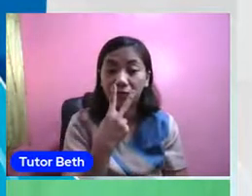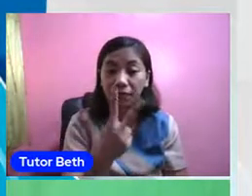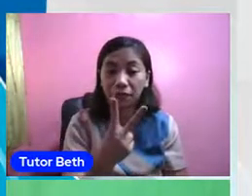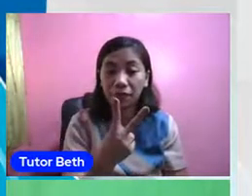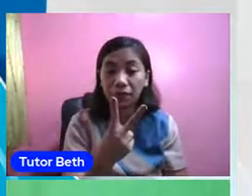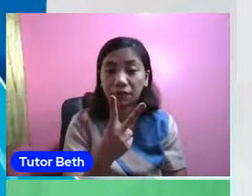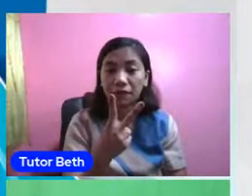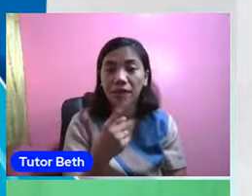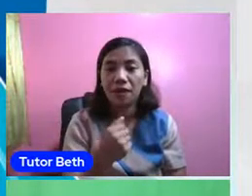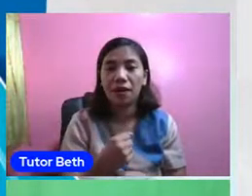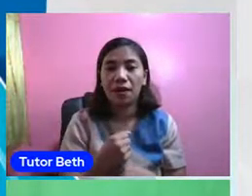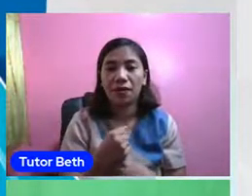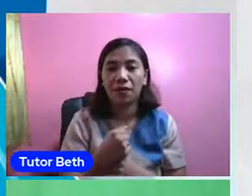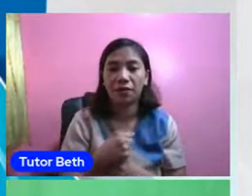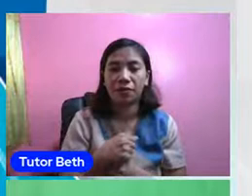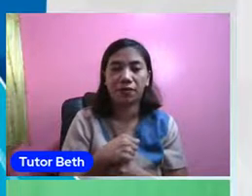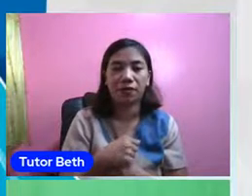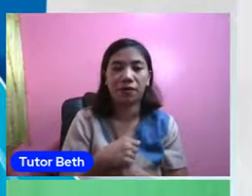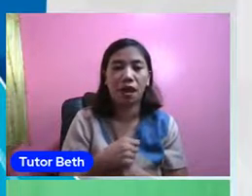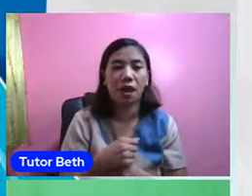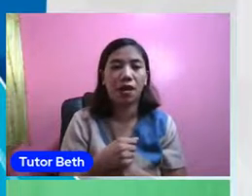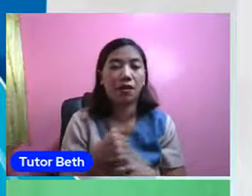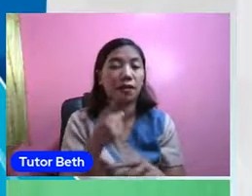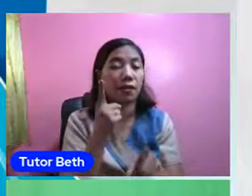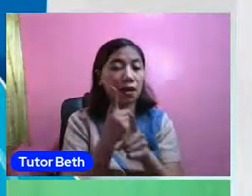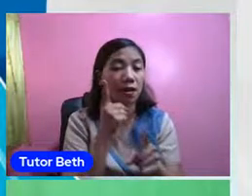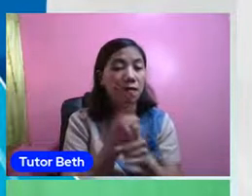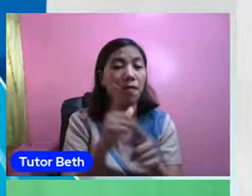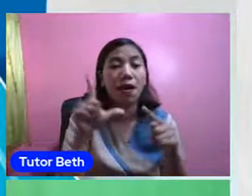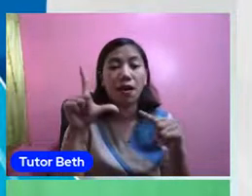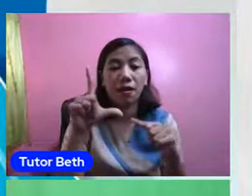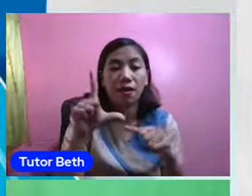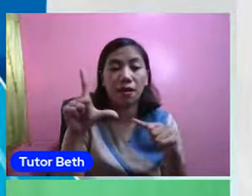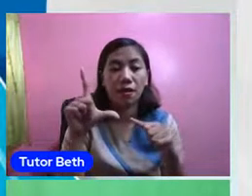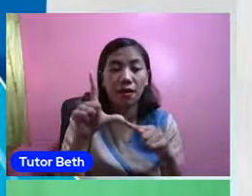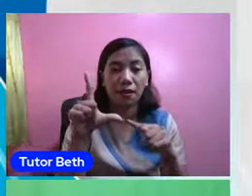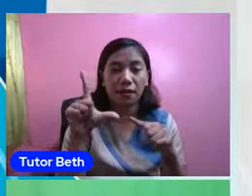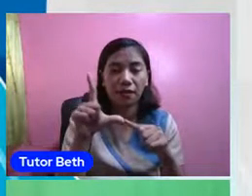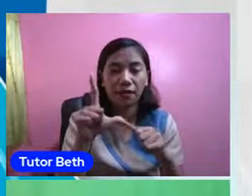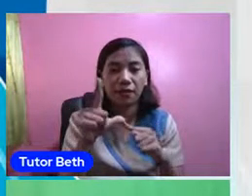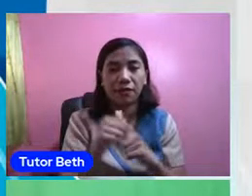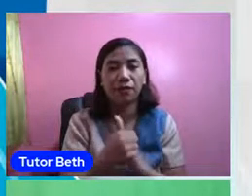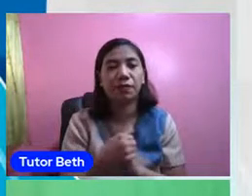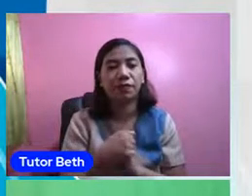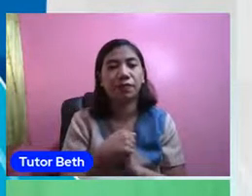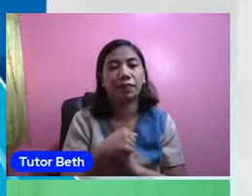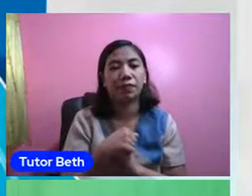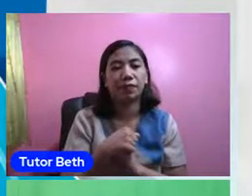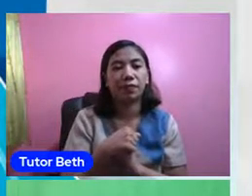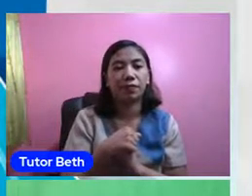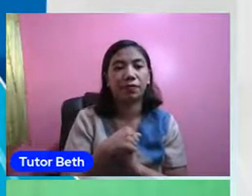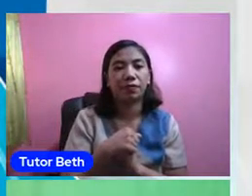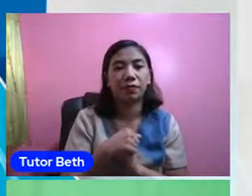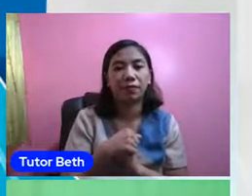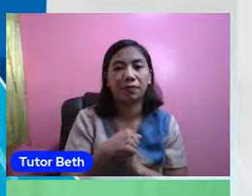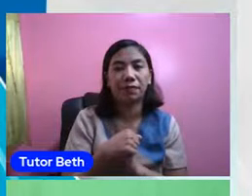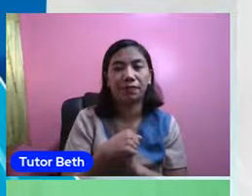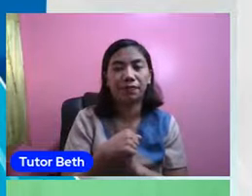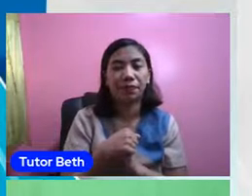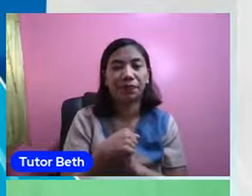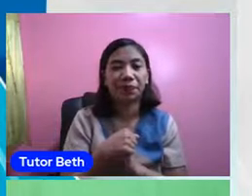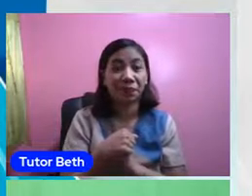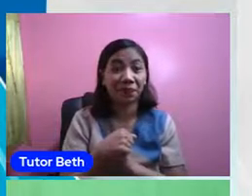Tamang letra. Ilagay nyo muna yung number bago itype ninyo. Wala nang ano man.